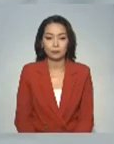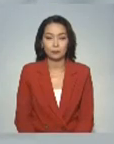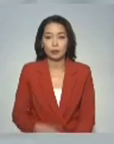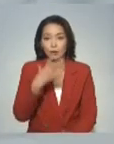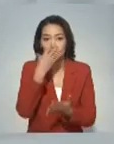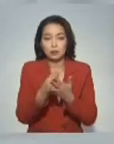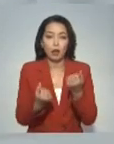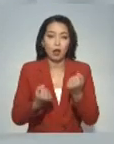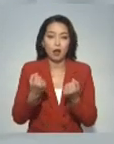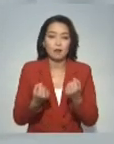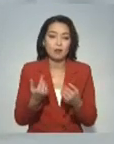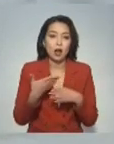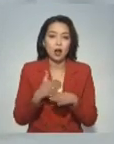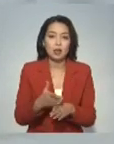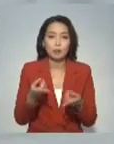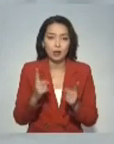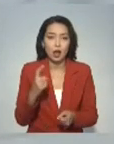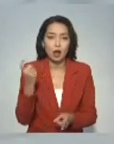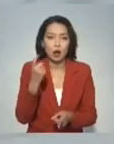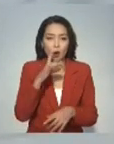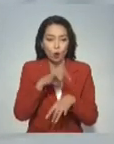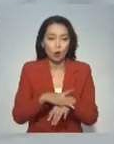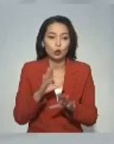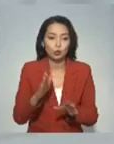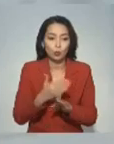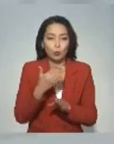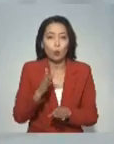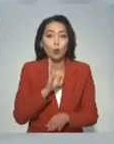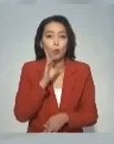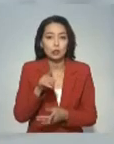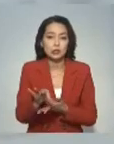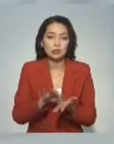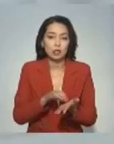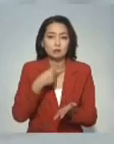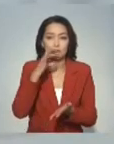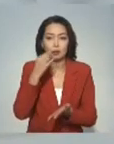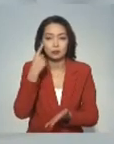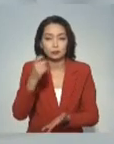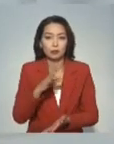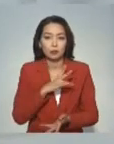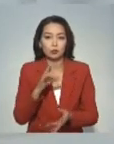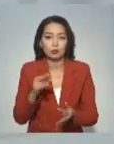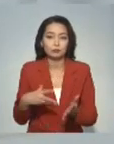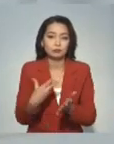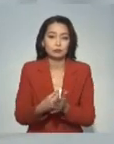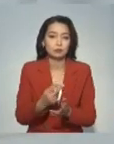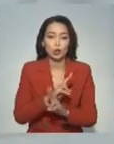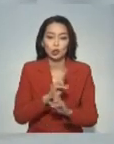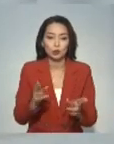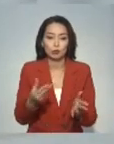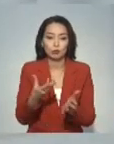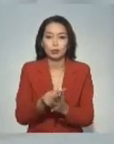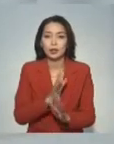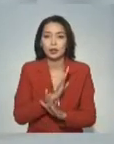свое авто разбитым реально хозяин обнаружил только утром и сразу написал заявление в полицию но пока ущерб По его словам никто